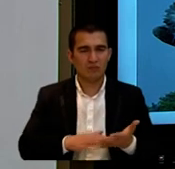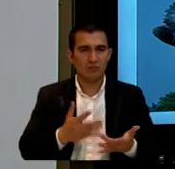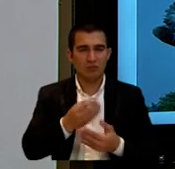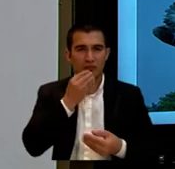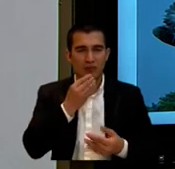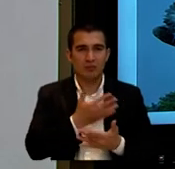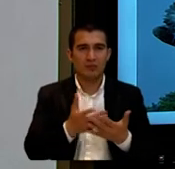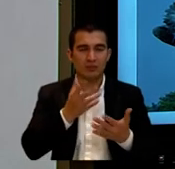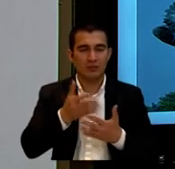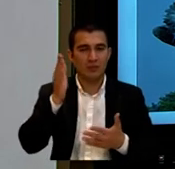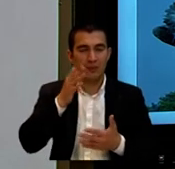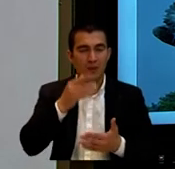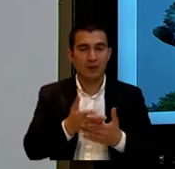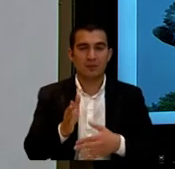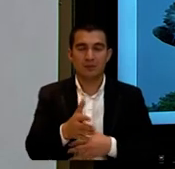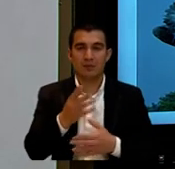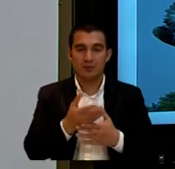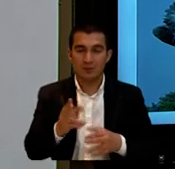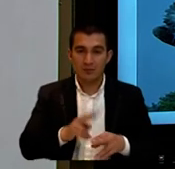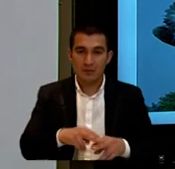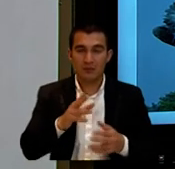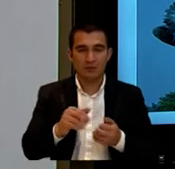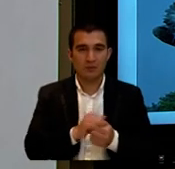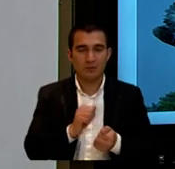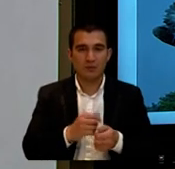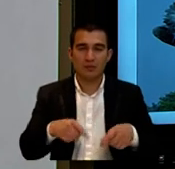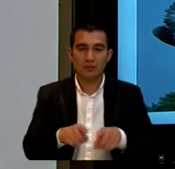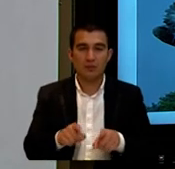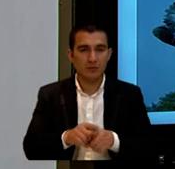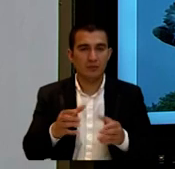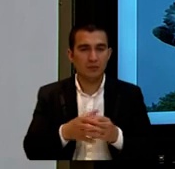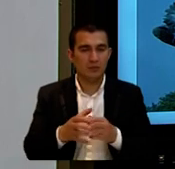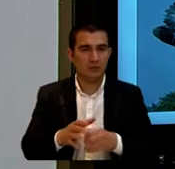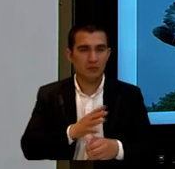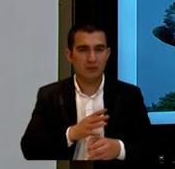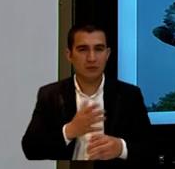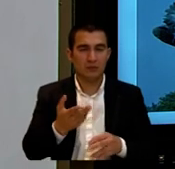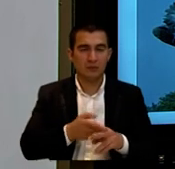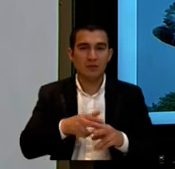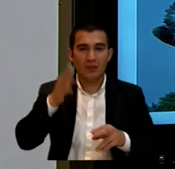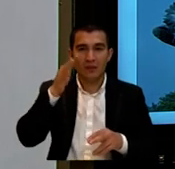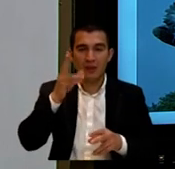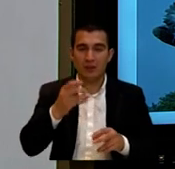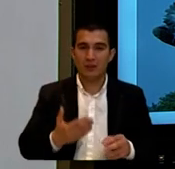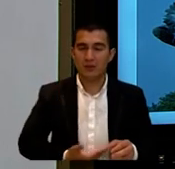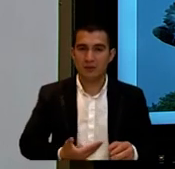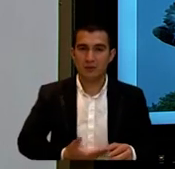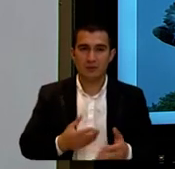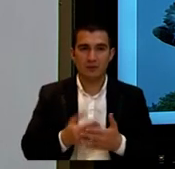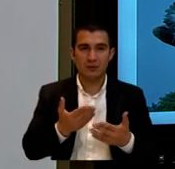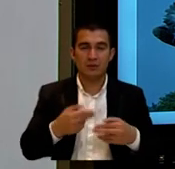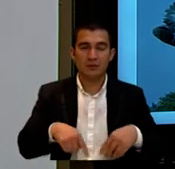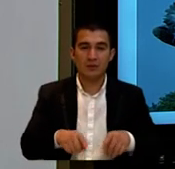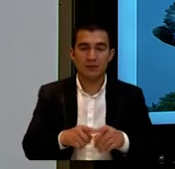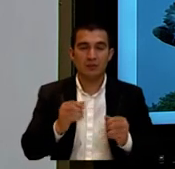'lla ү